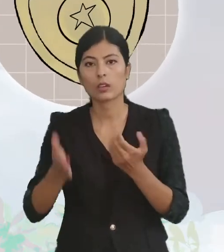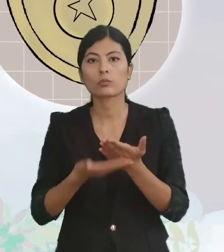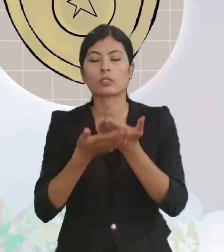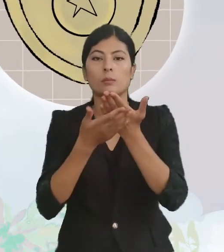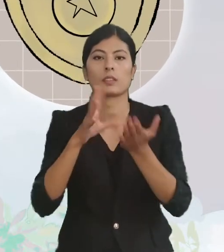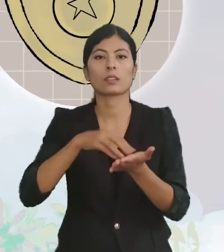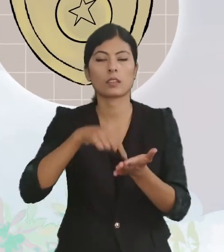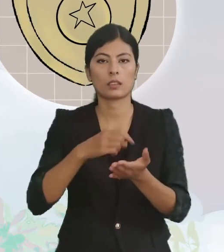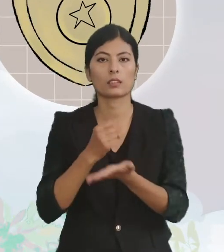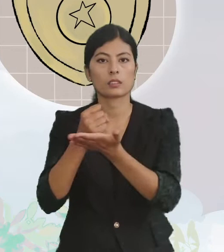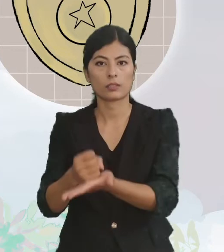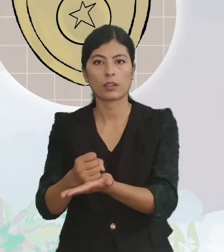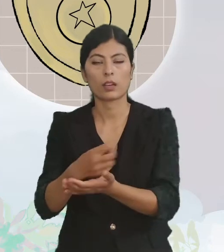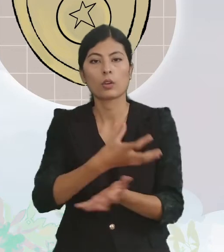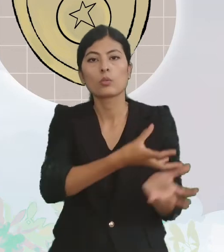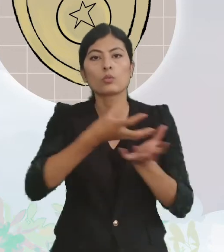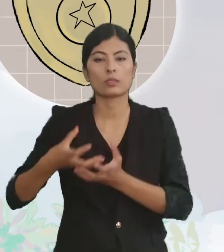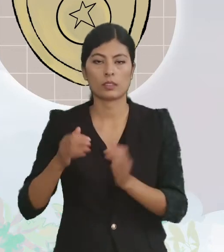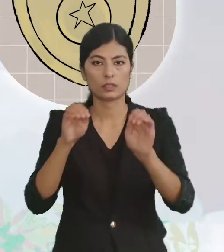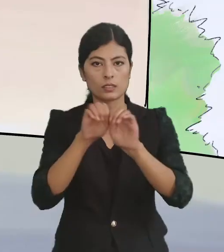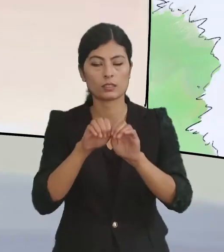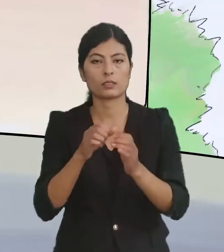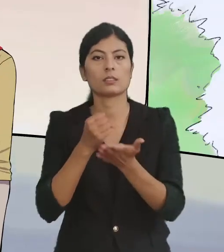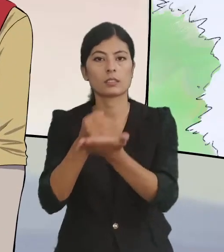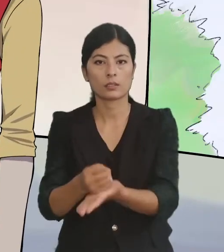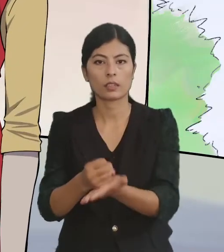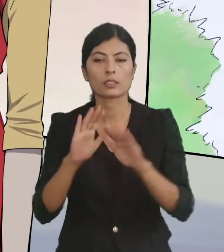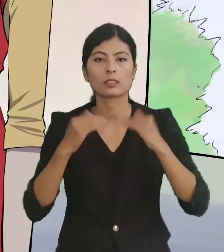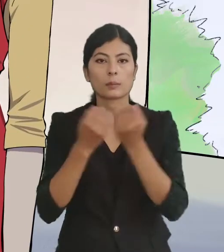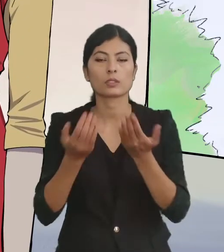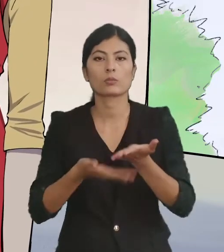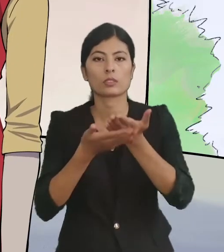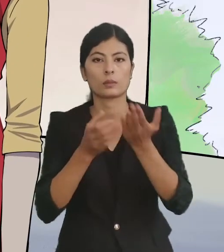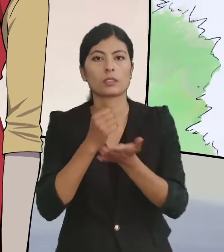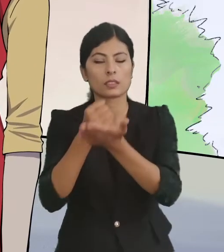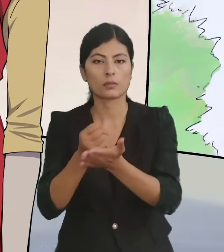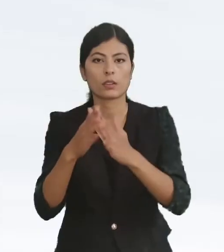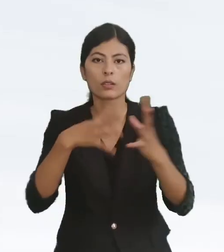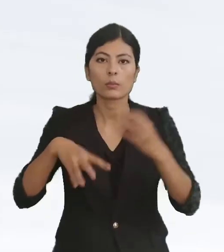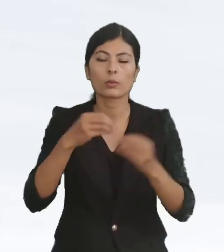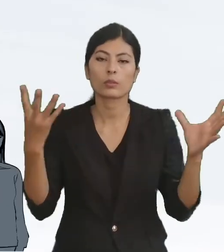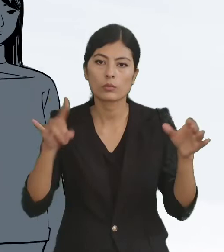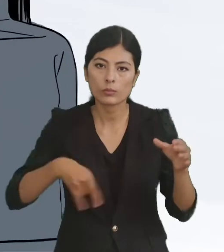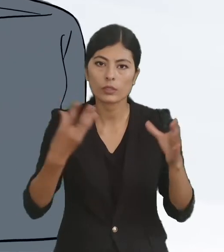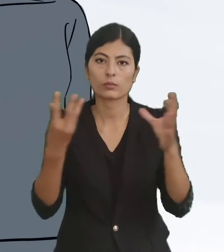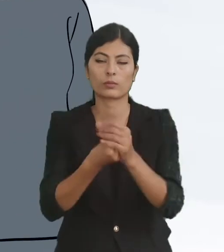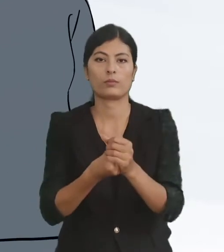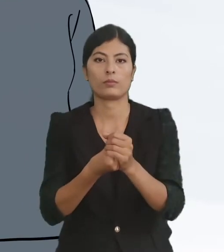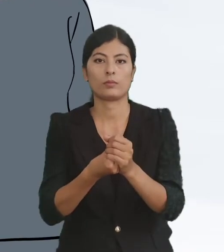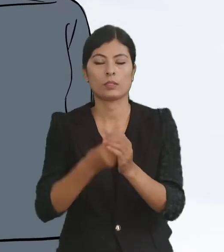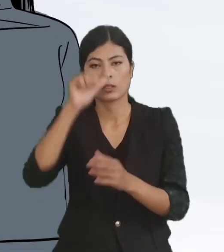उद्धार सम्बन्धी सेवा, सामाजिक पुनर्स्थापनाको सेवा, पारिवारिक पुनर्एकीकरण सेवा, सूचना प्रदान गर्ने